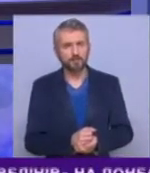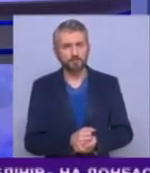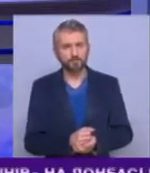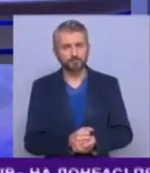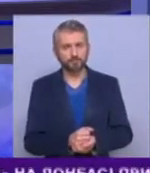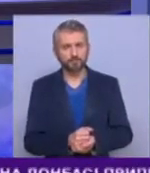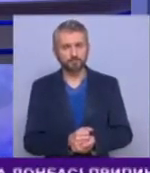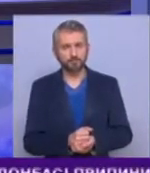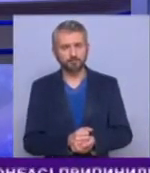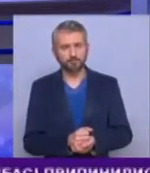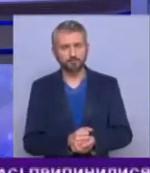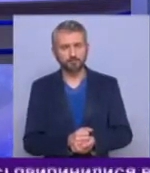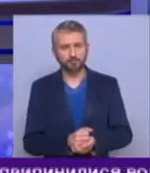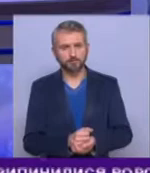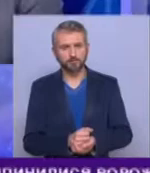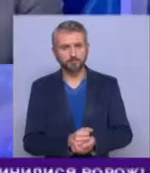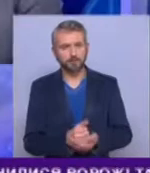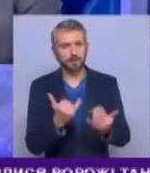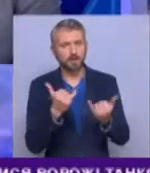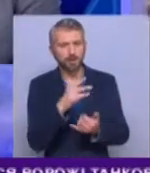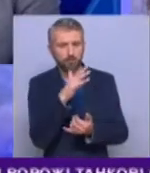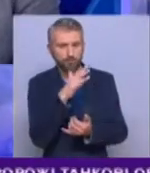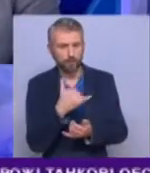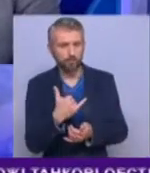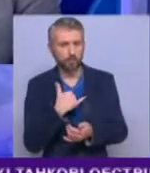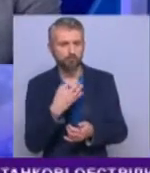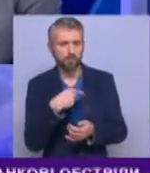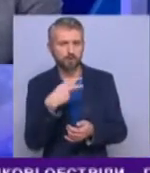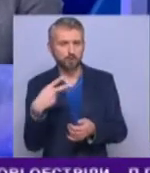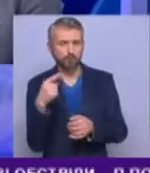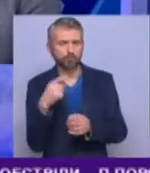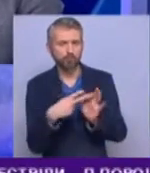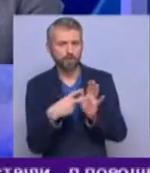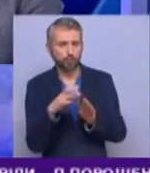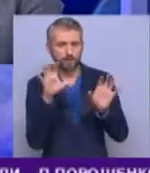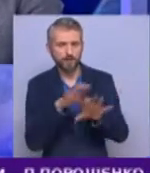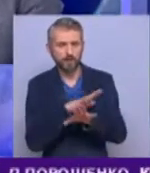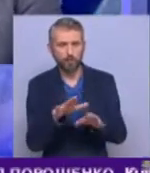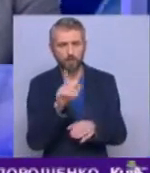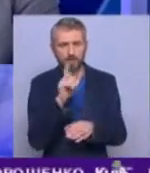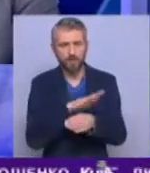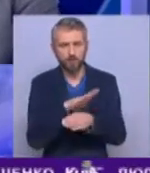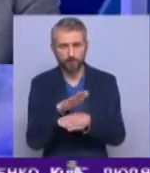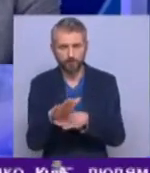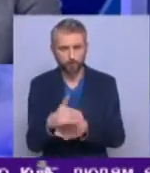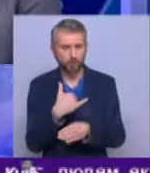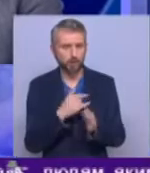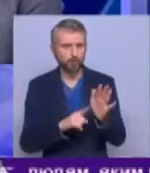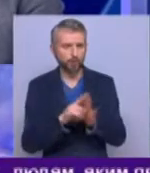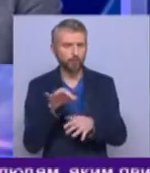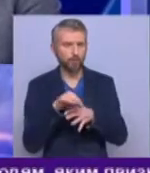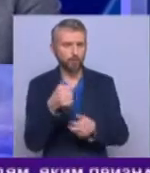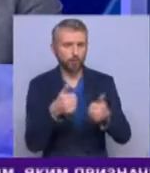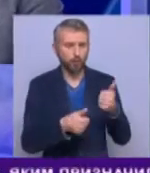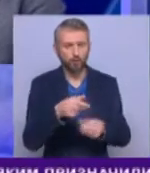в засобу масової інформації висвітлювали. На даний момент у нас ще приблизно 1700 незаконних тимчасових споруд. У нас вже почалось проводити